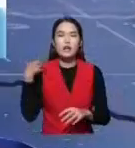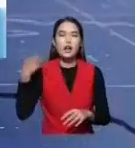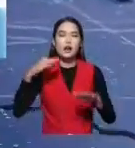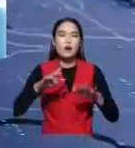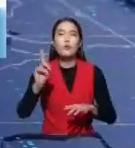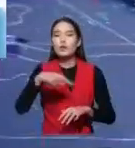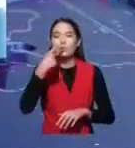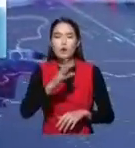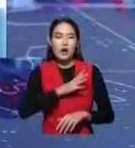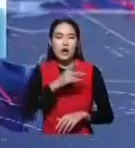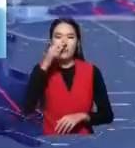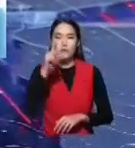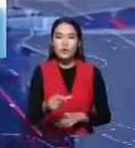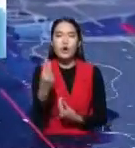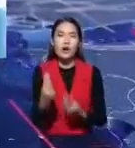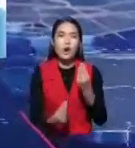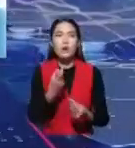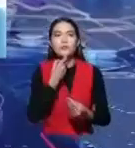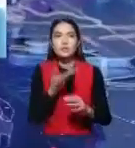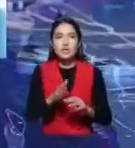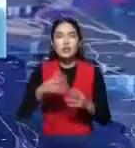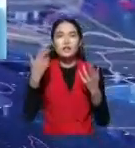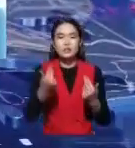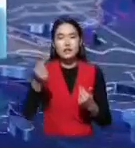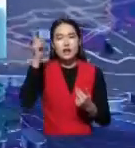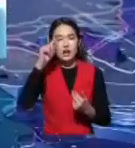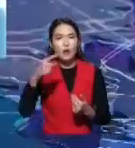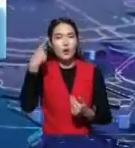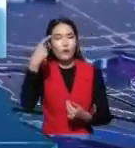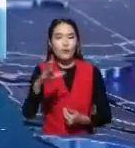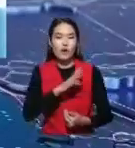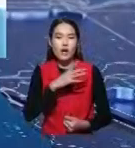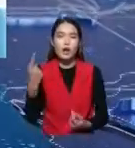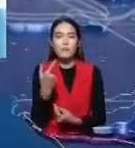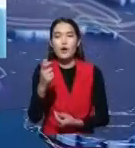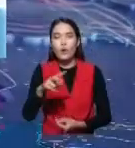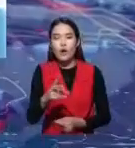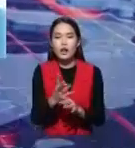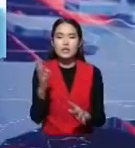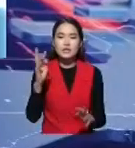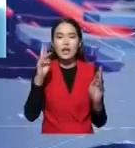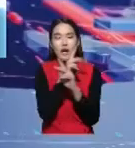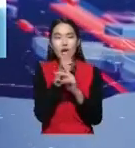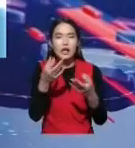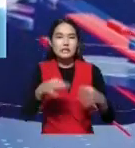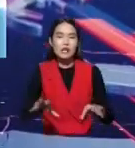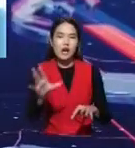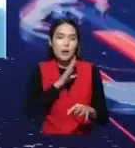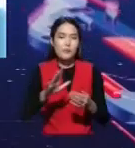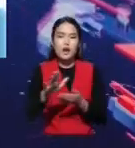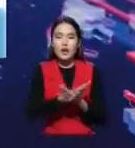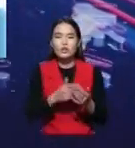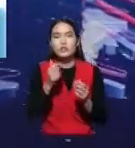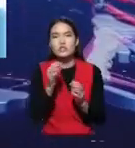деді. Жігіттерге ойынның қиын болатынын ескерттік. Бірінші голды соғып, кейін бірқатар қателіктер жіберілді. Ешкім жақсы